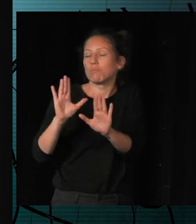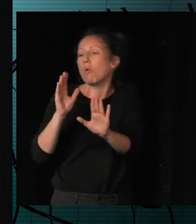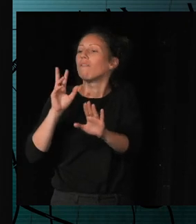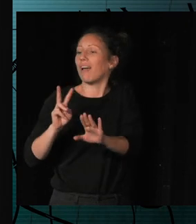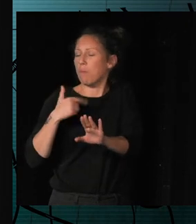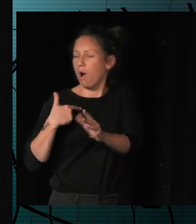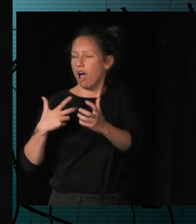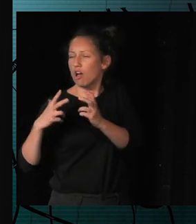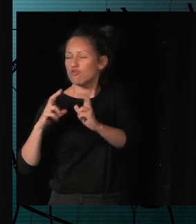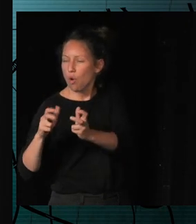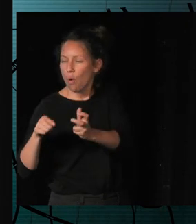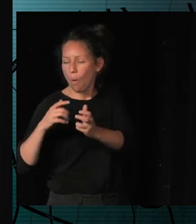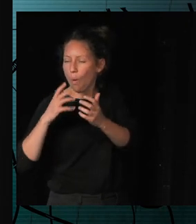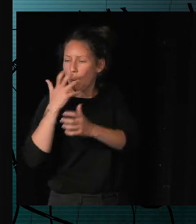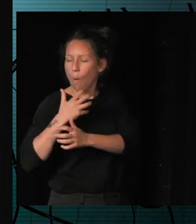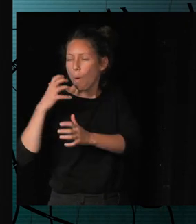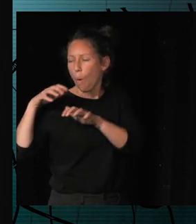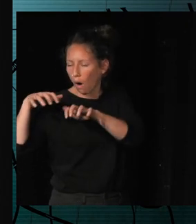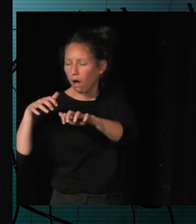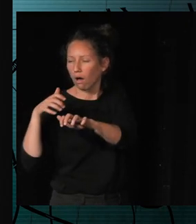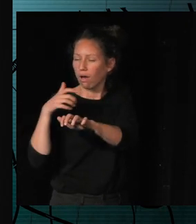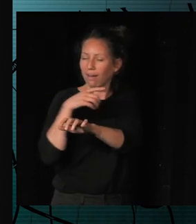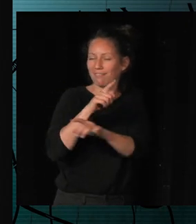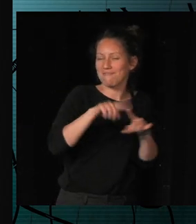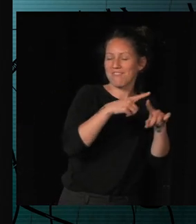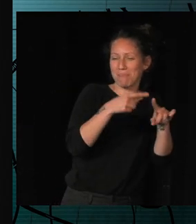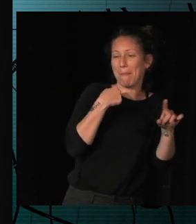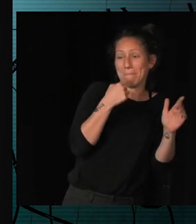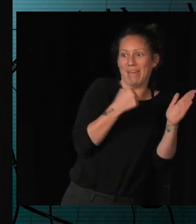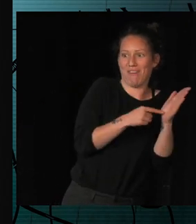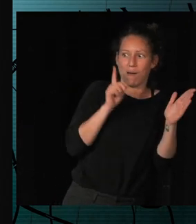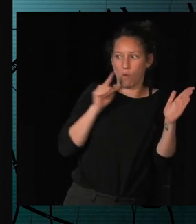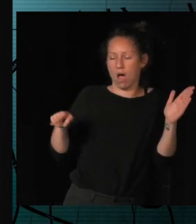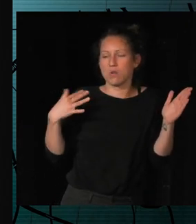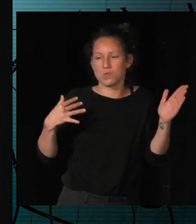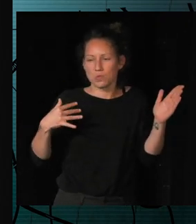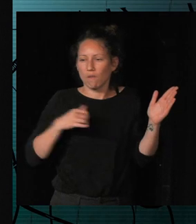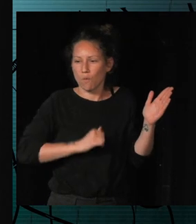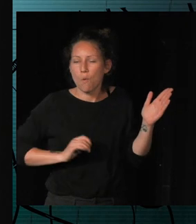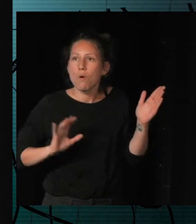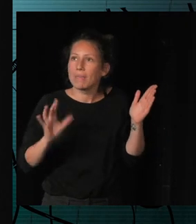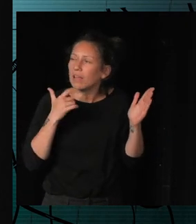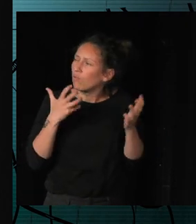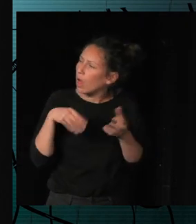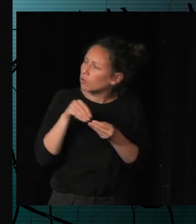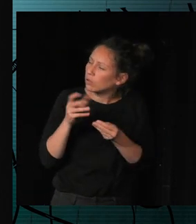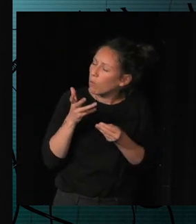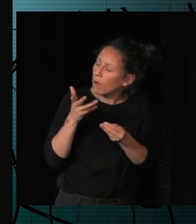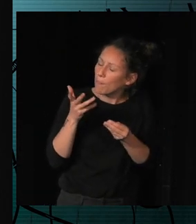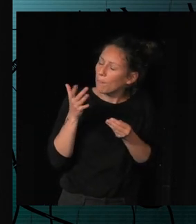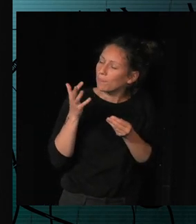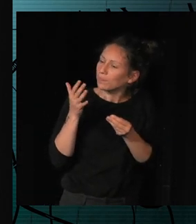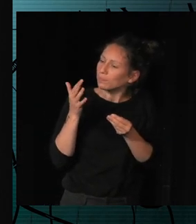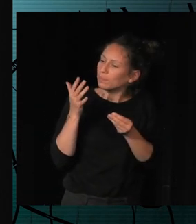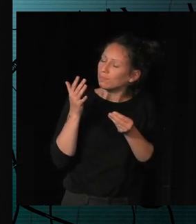d'horreur même si je les adore aussi parce que qu'est-ce que je voulais dire encore pourquoi c'était Mo ah oui parce que les films